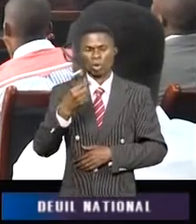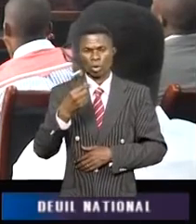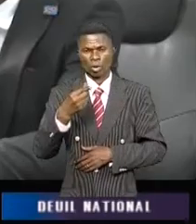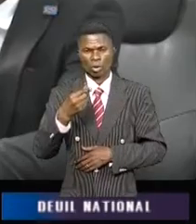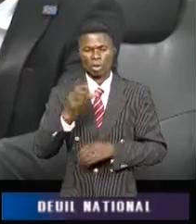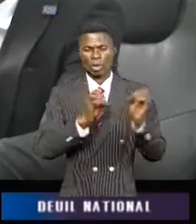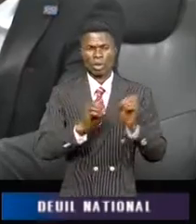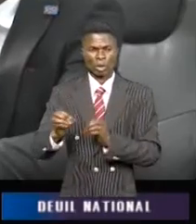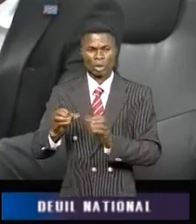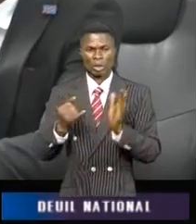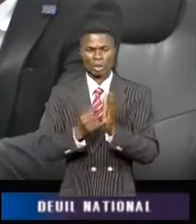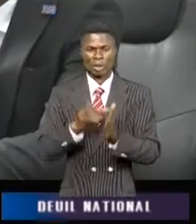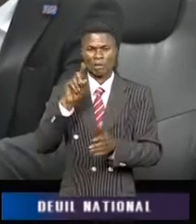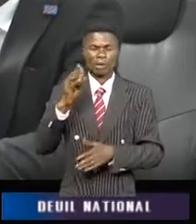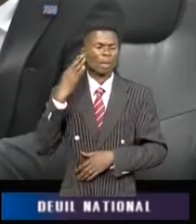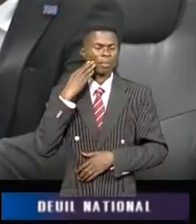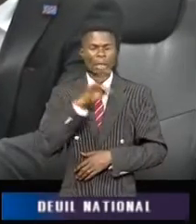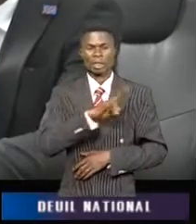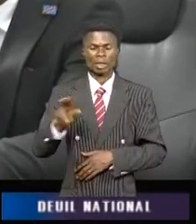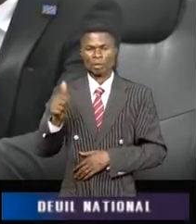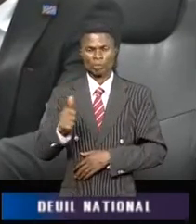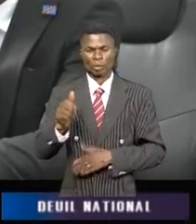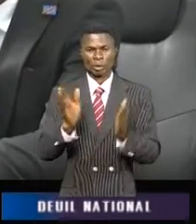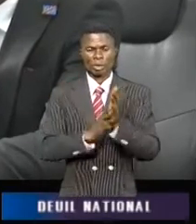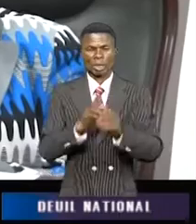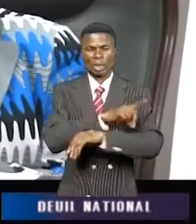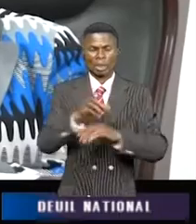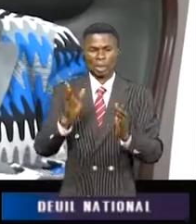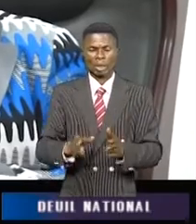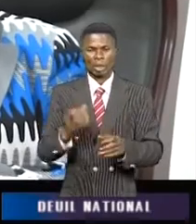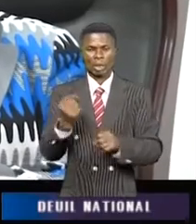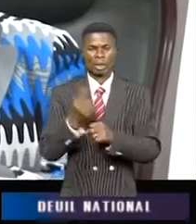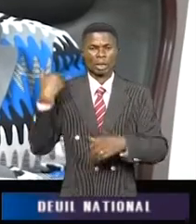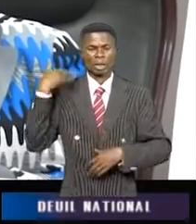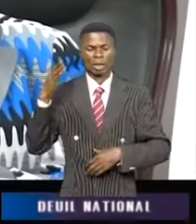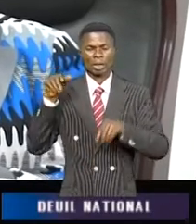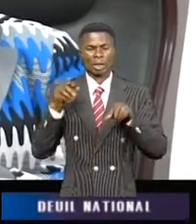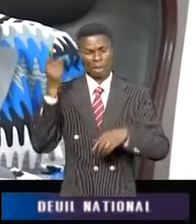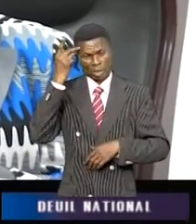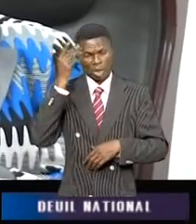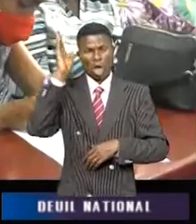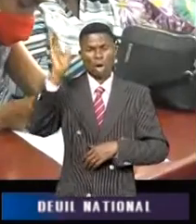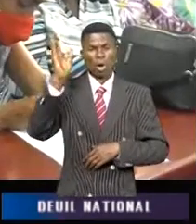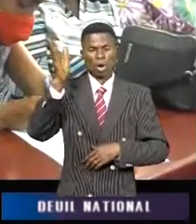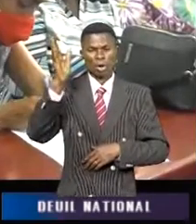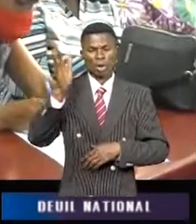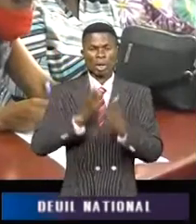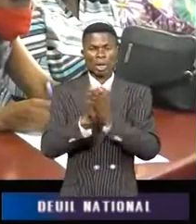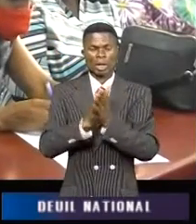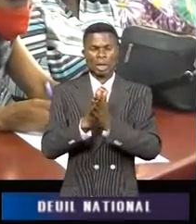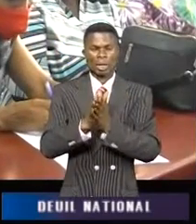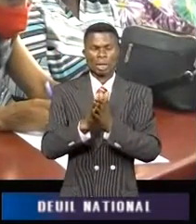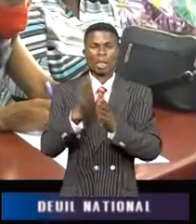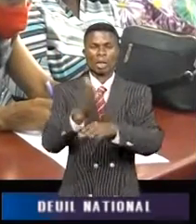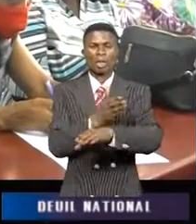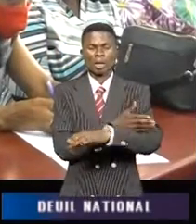qui a organisé samedi 20 mars 2021 au complexe administratif de la fonction publique à Kinshasa une conférence axée essentiellement sur l'évolution de